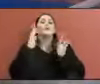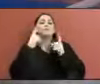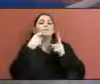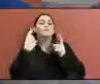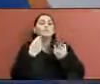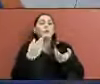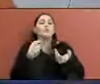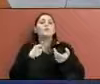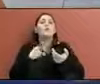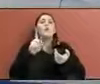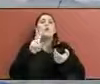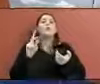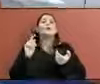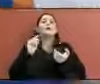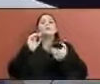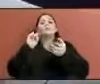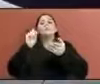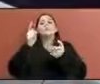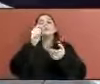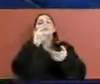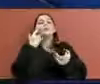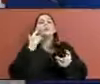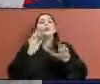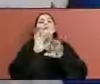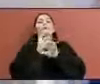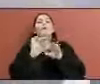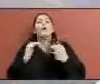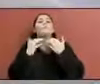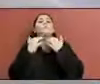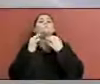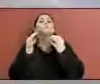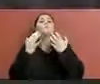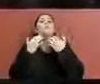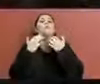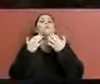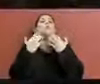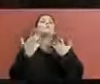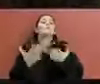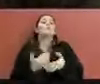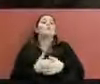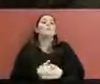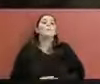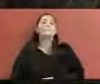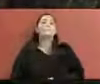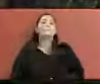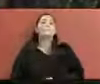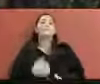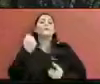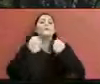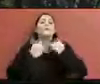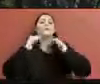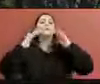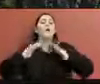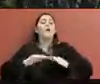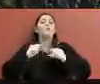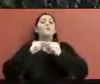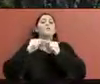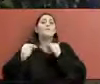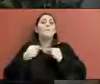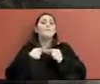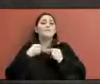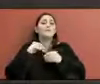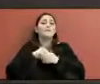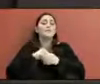veremiyoruz. Evet. Şu anda 3 ilçemize hizmet veriyoruz. Tabii bu sayıyı arttırmak hedefimiz ama araçta kalma süreleri bizim için